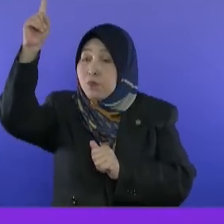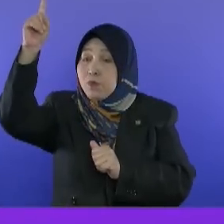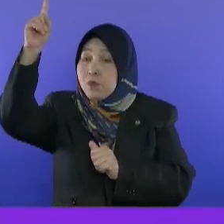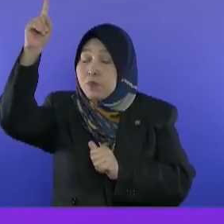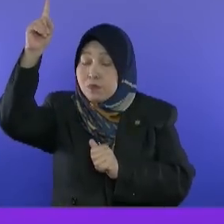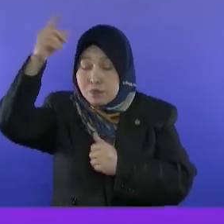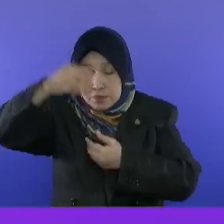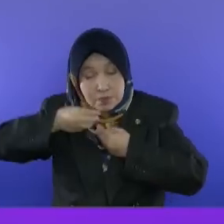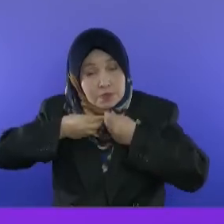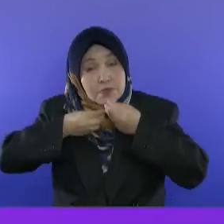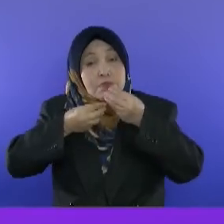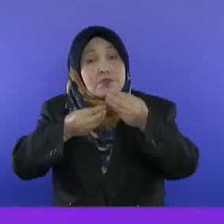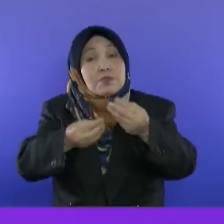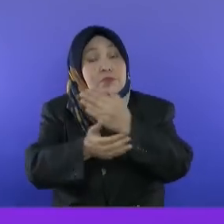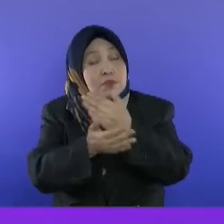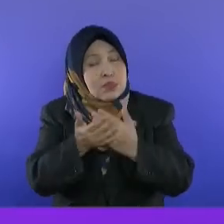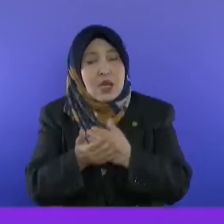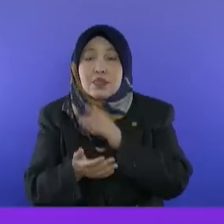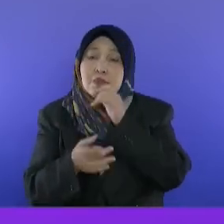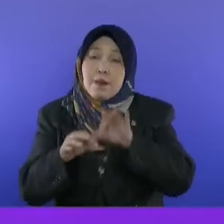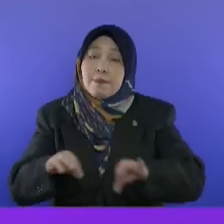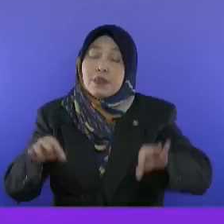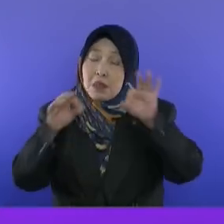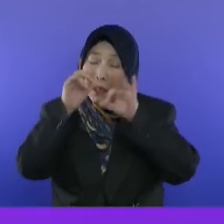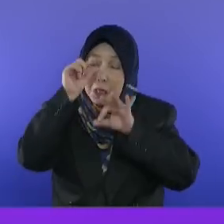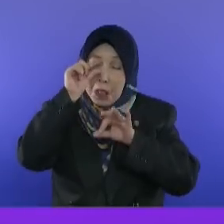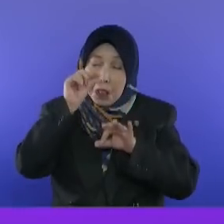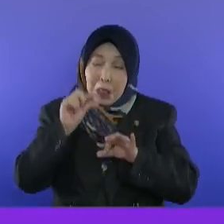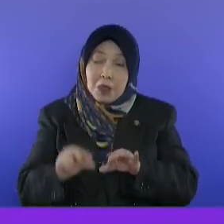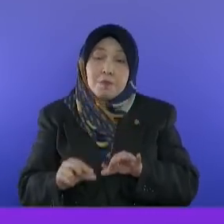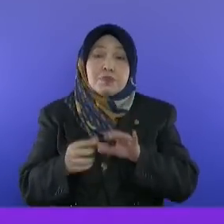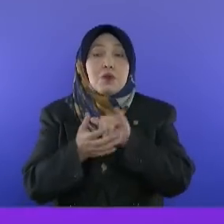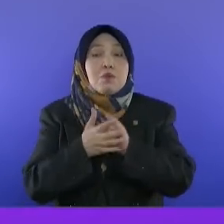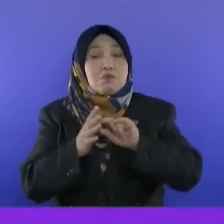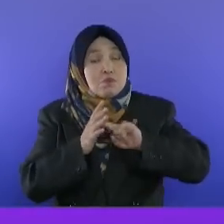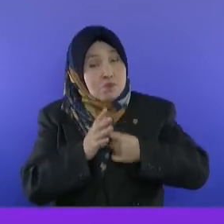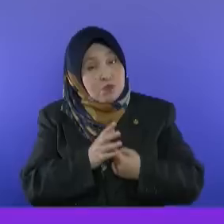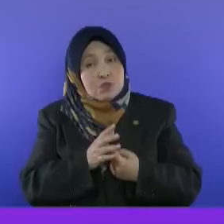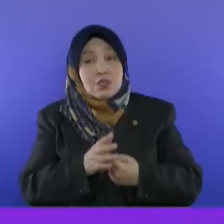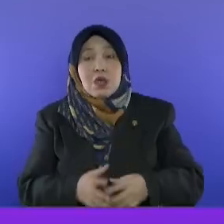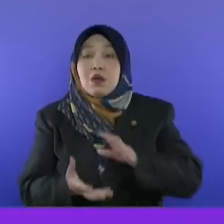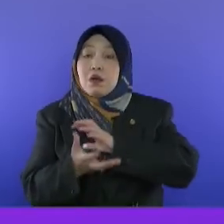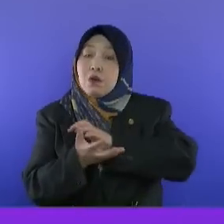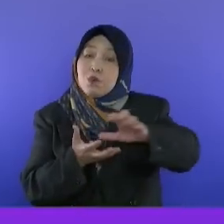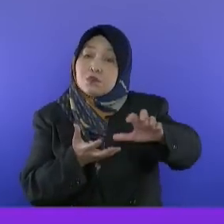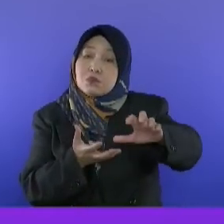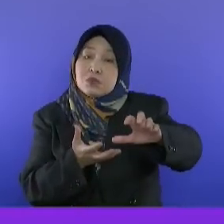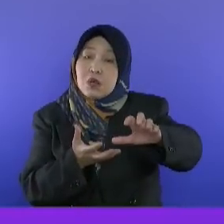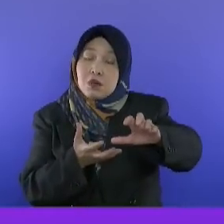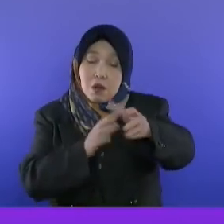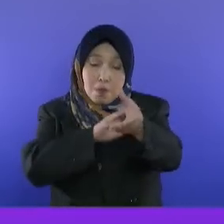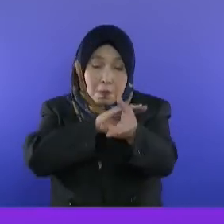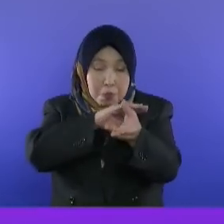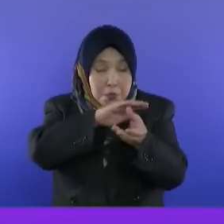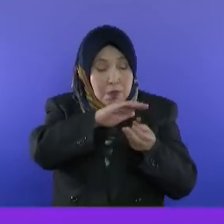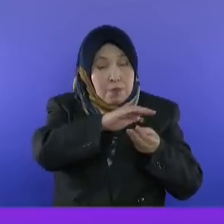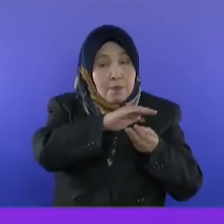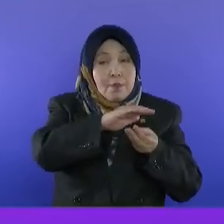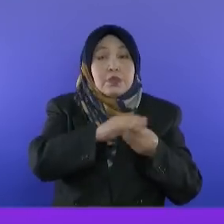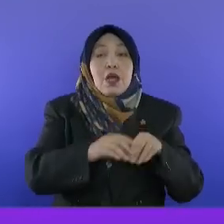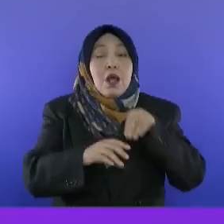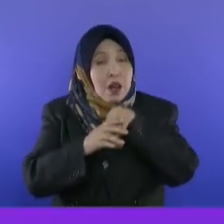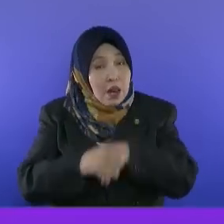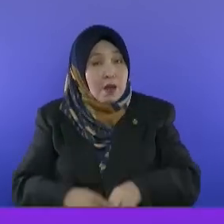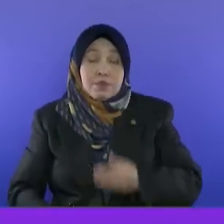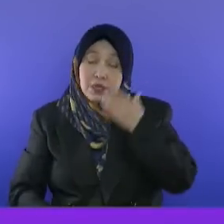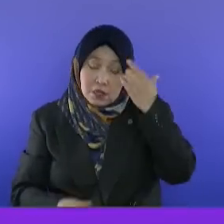diberikan sesuatu yang tidak penting di mana ringan itu adalah puncak kerusakan dalam diri mereka yang